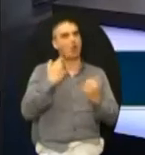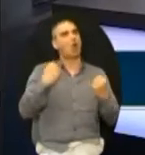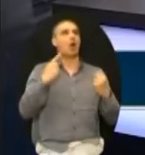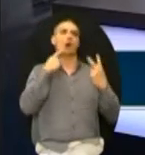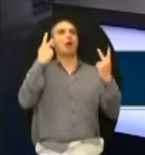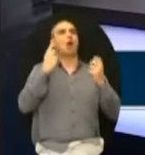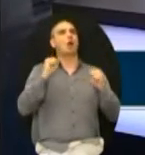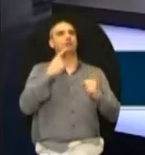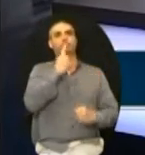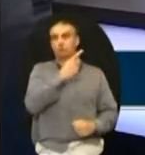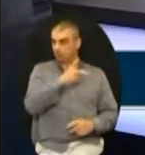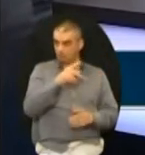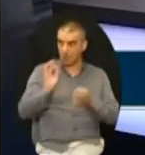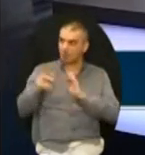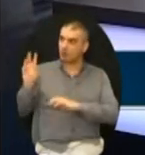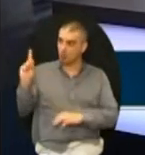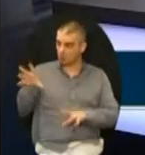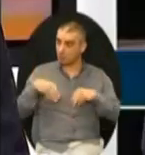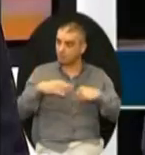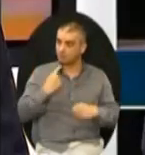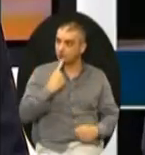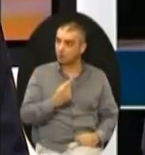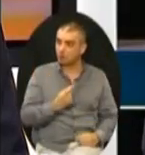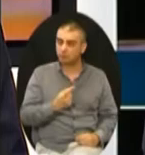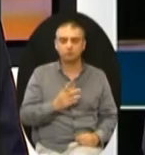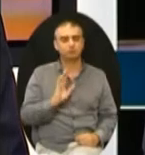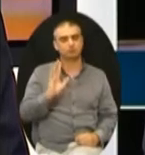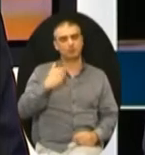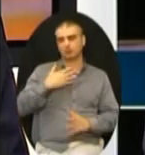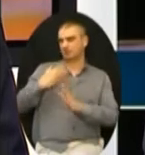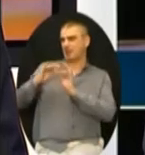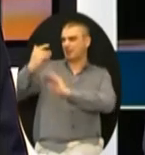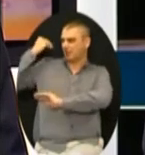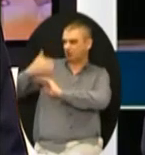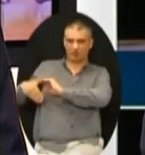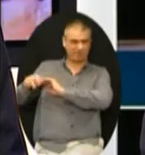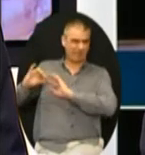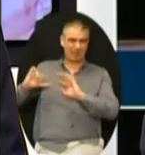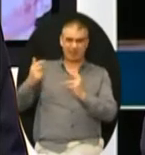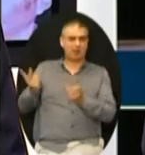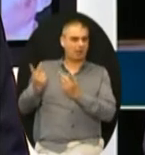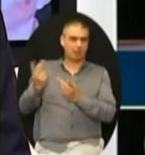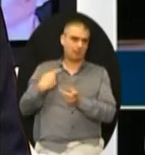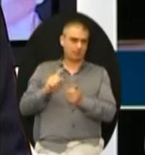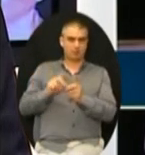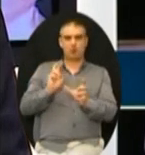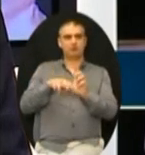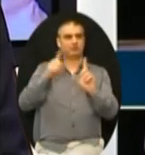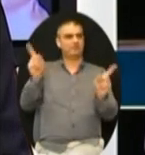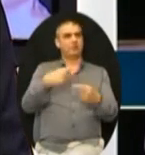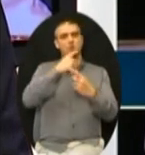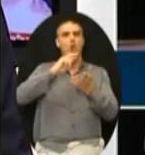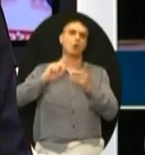מסכים עם הדברים שנאמרים כאן? תראה, קודם כל, אני רוצה להתחיל מהסוף. החלק הכי קל הוא להצטרף